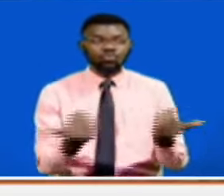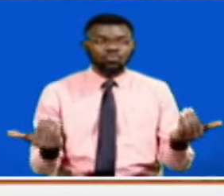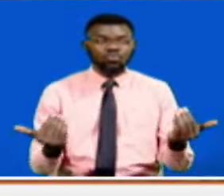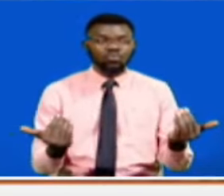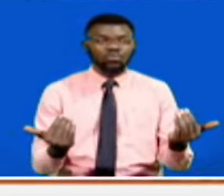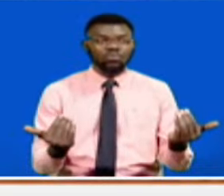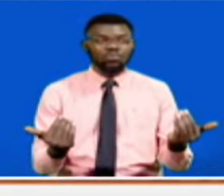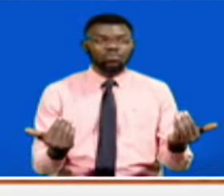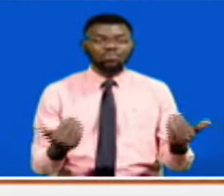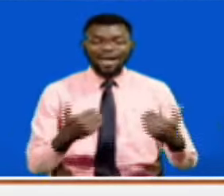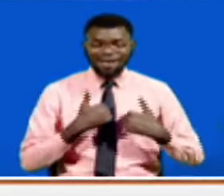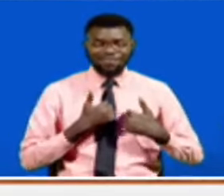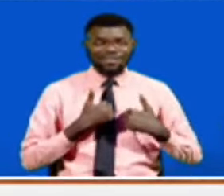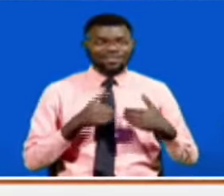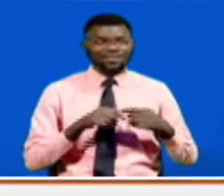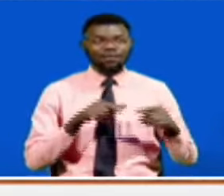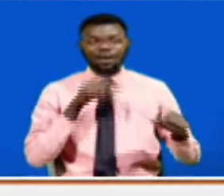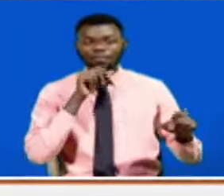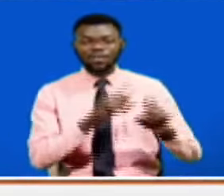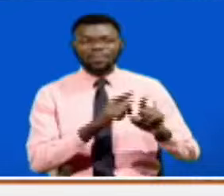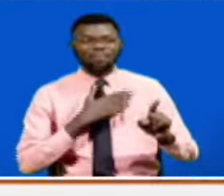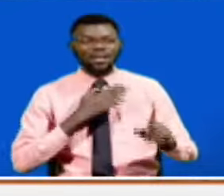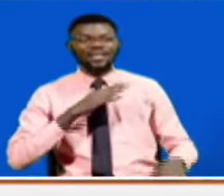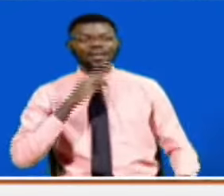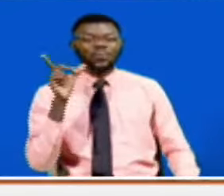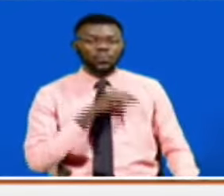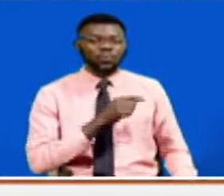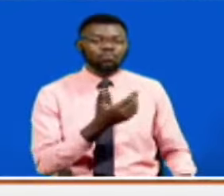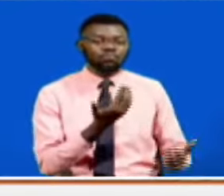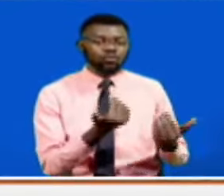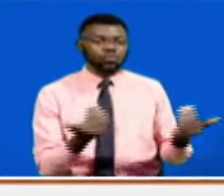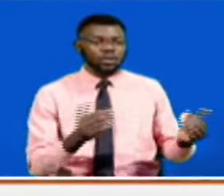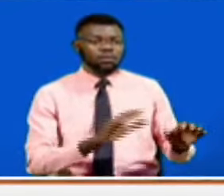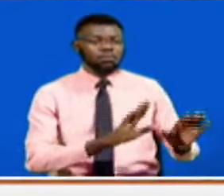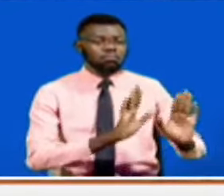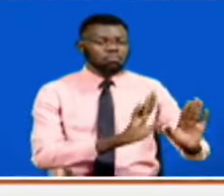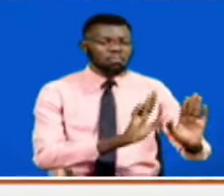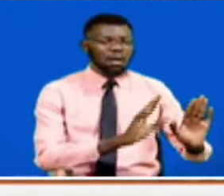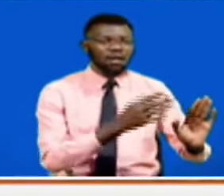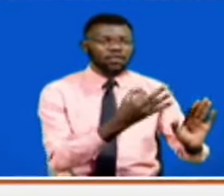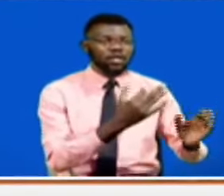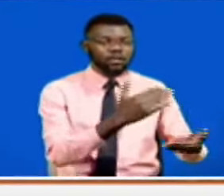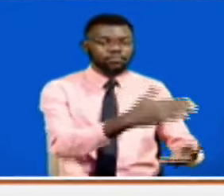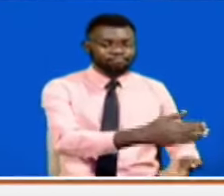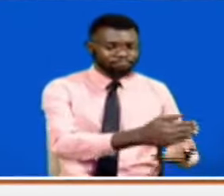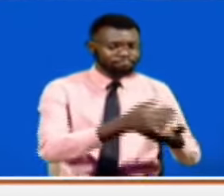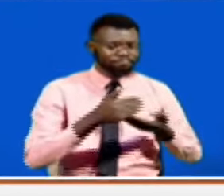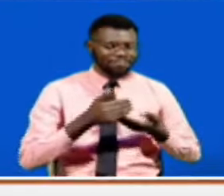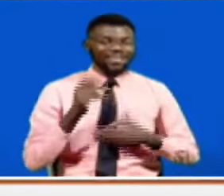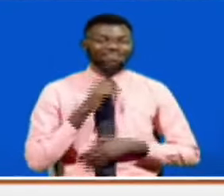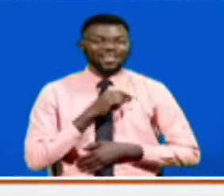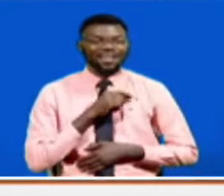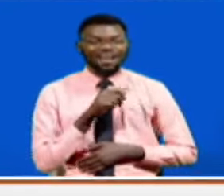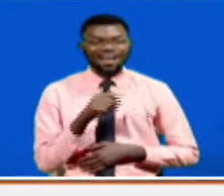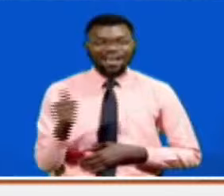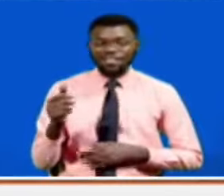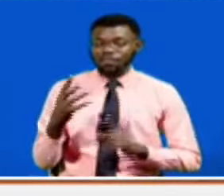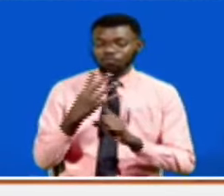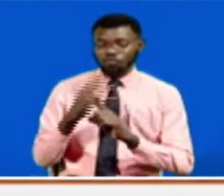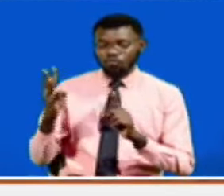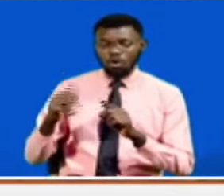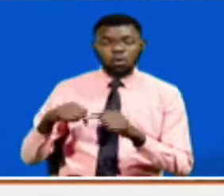watoto ambao ndugu zangu ambao alikufa, nikaachwa watoto watatu. Wawili wote wako secondary, mmoja kwa form 4.